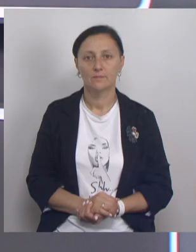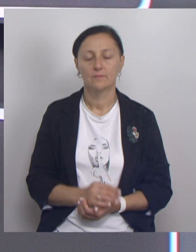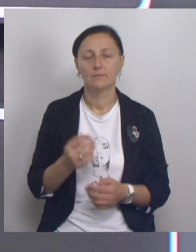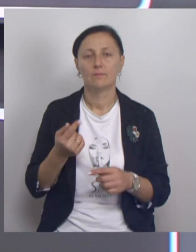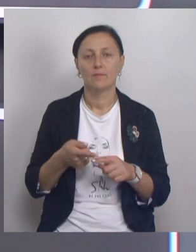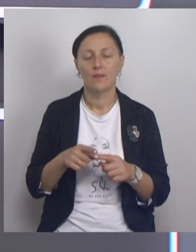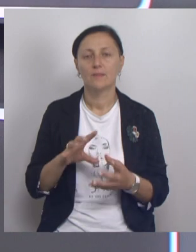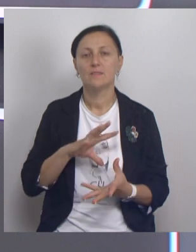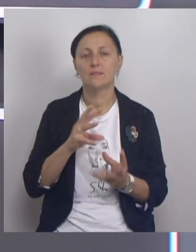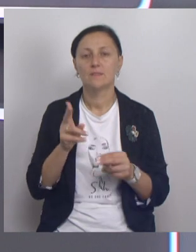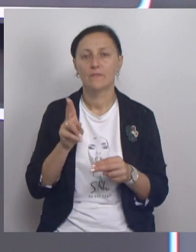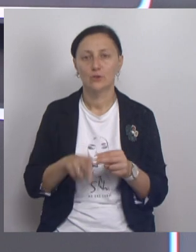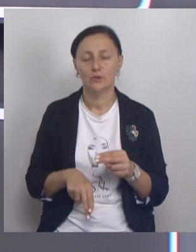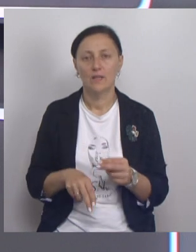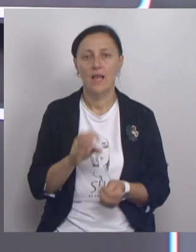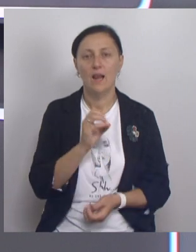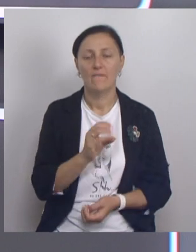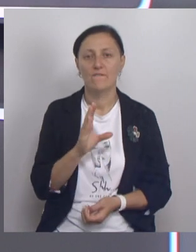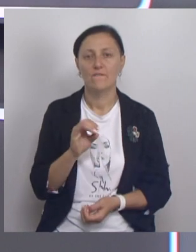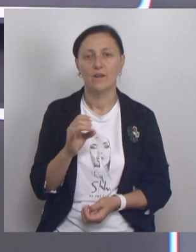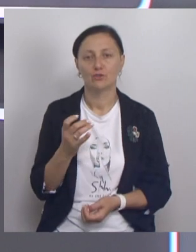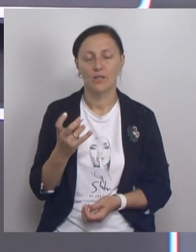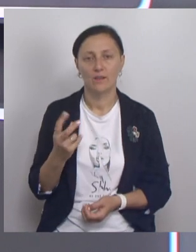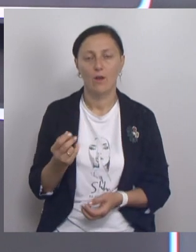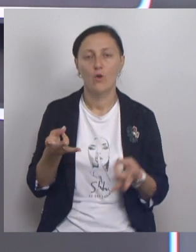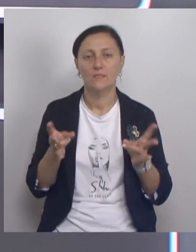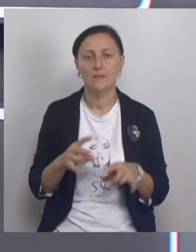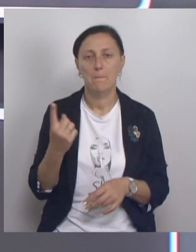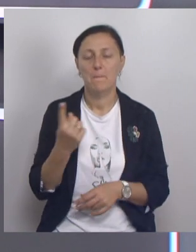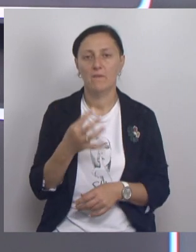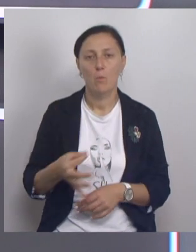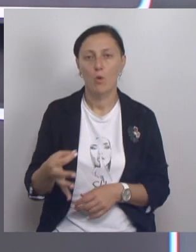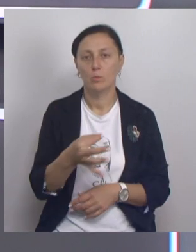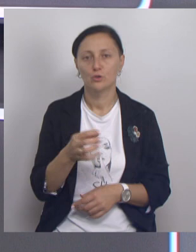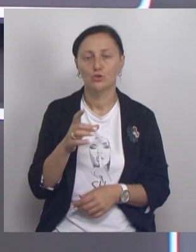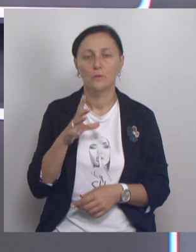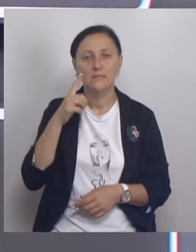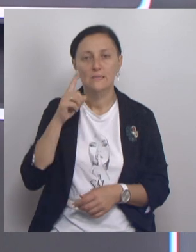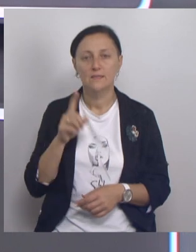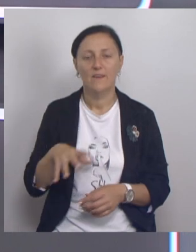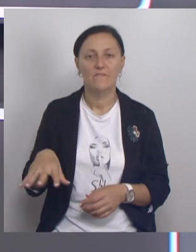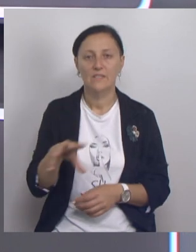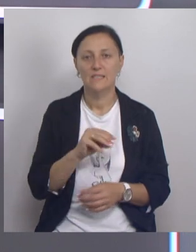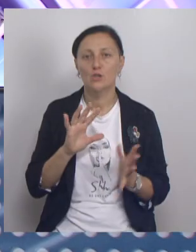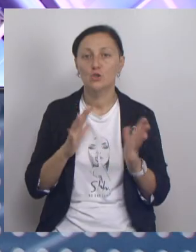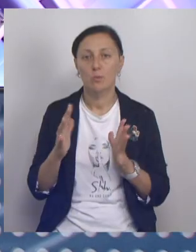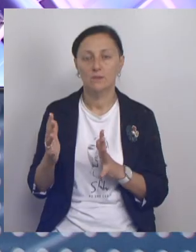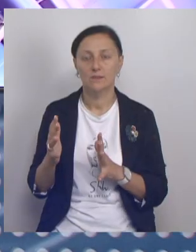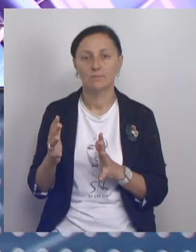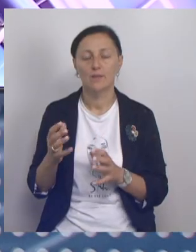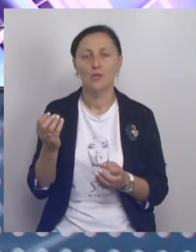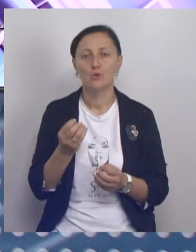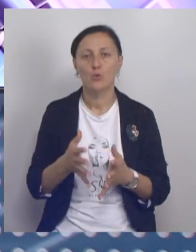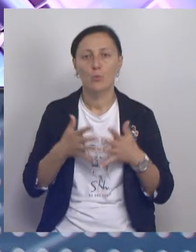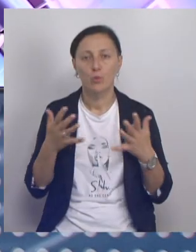этом выпуск завершен. В студии работала Елизавета Верещагина. Оставайтесь с Первым областным, чтобы быть в курсе всех событий региона.